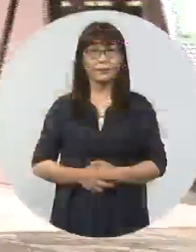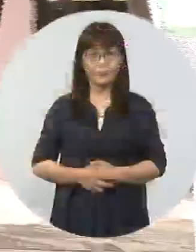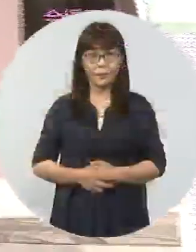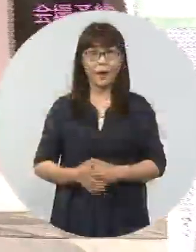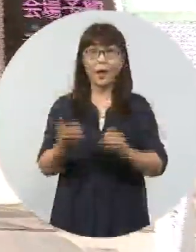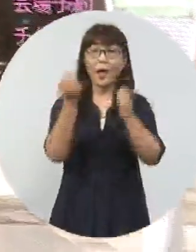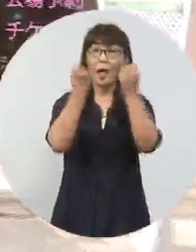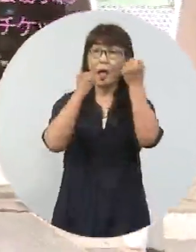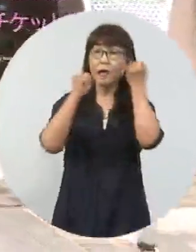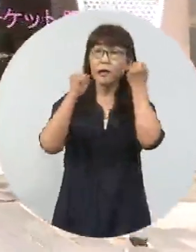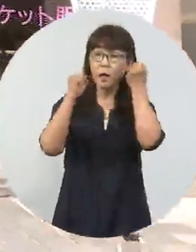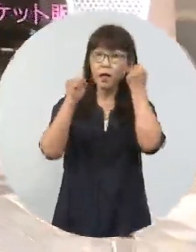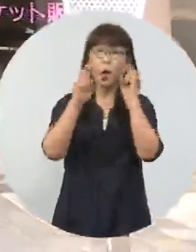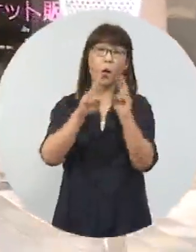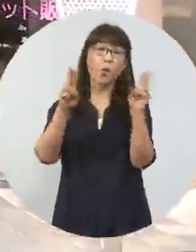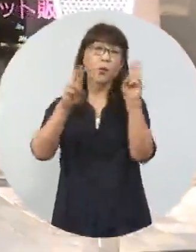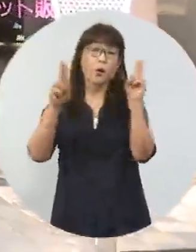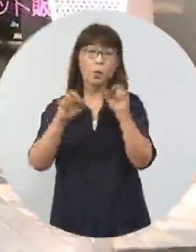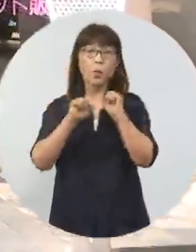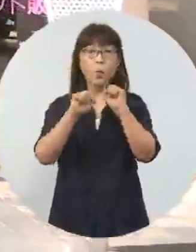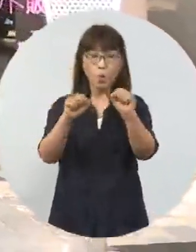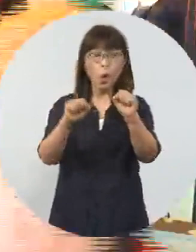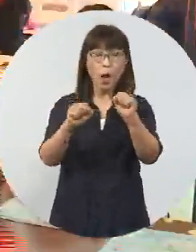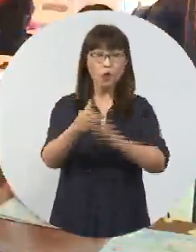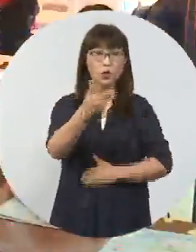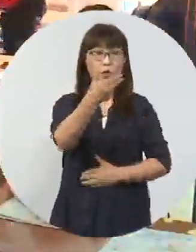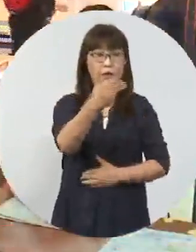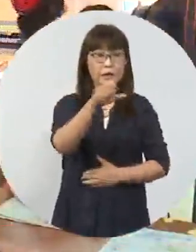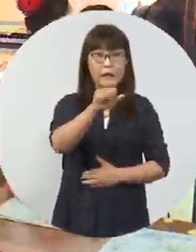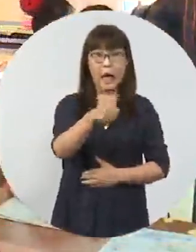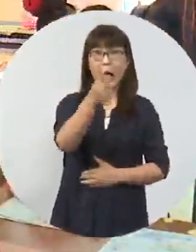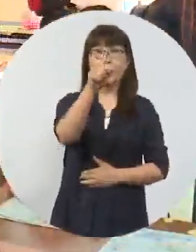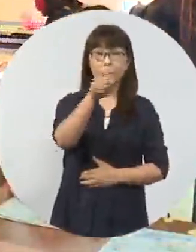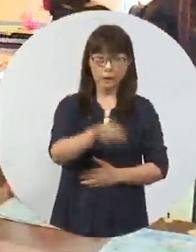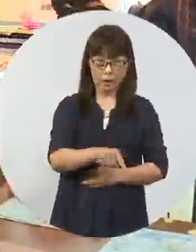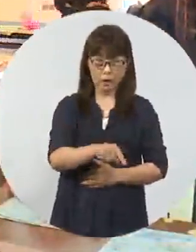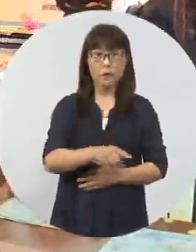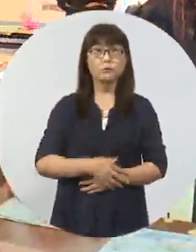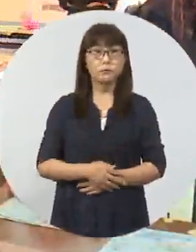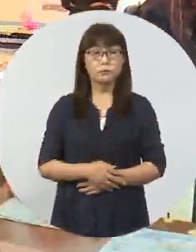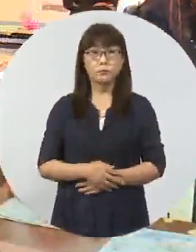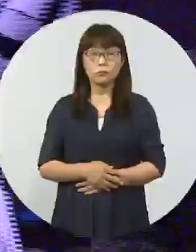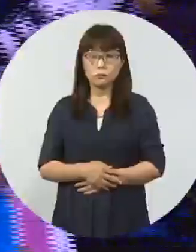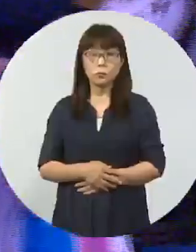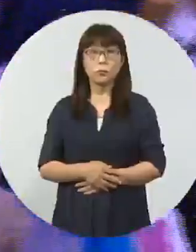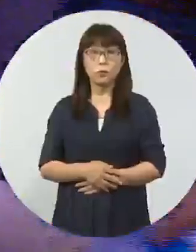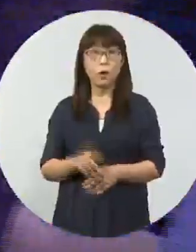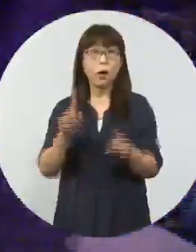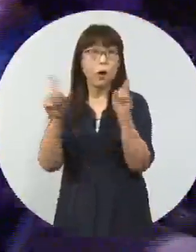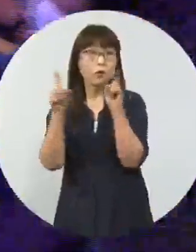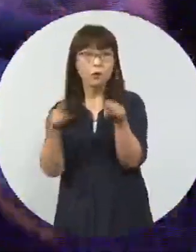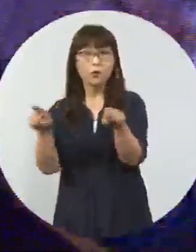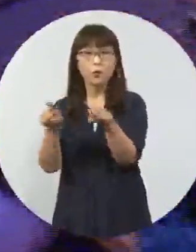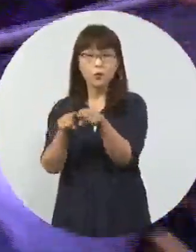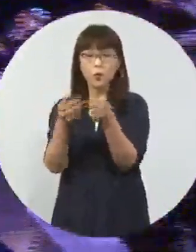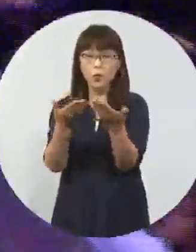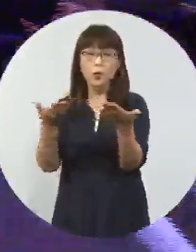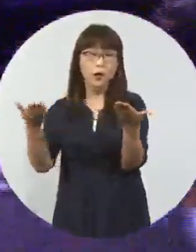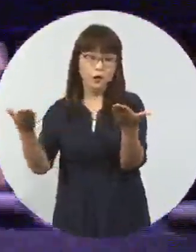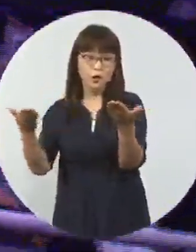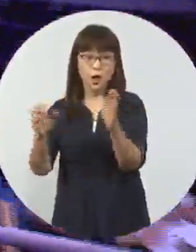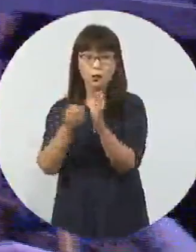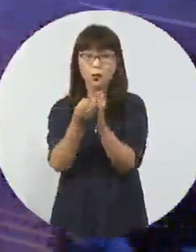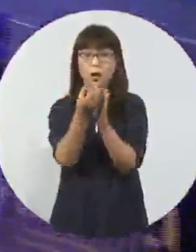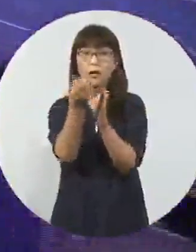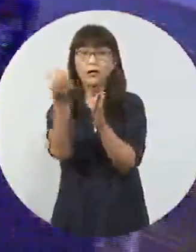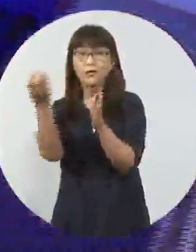演劇やコンサートが行われる市民シアター、遊びながら学べる展示ホールやプラネタリウ